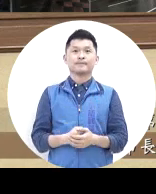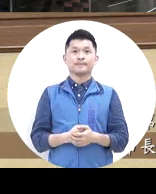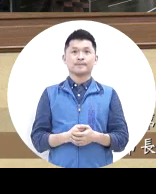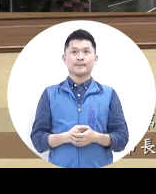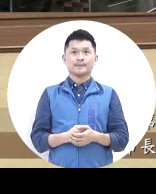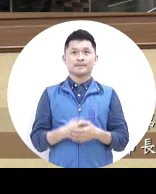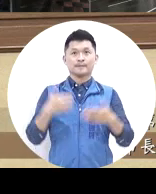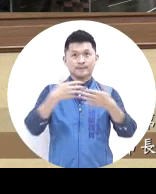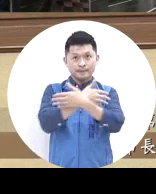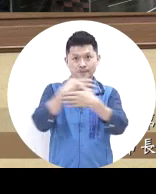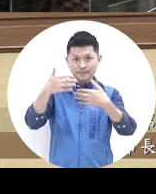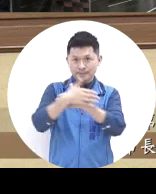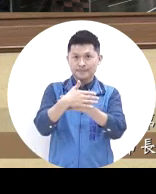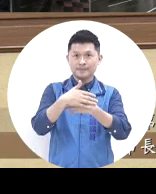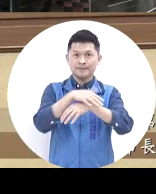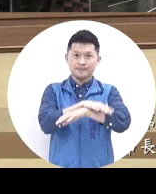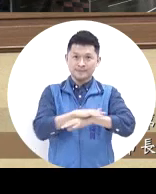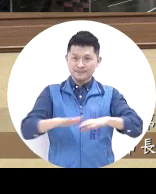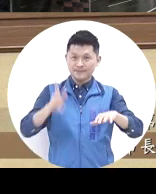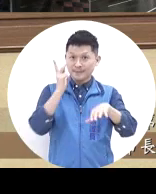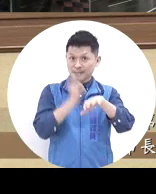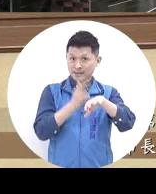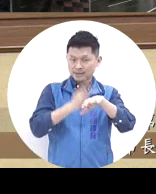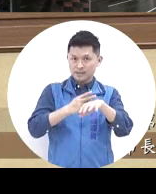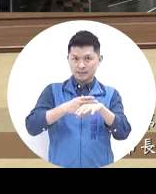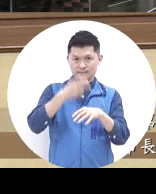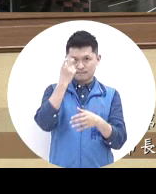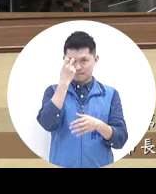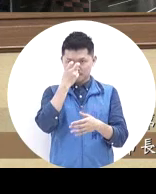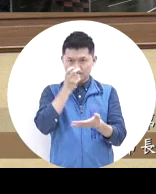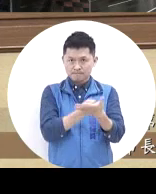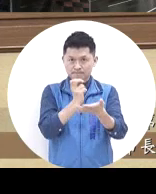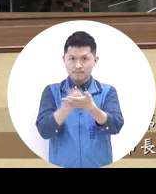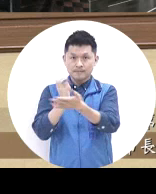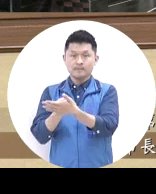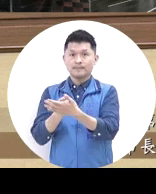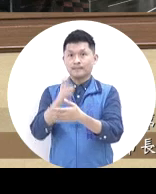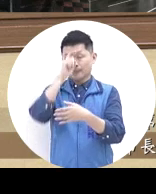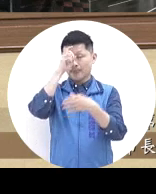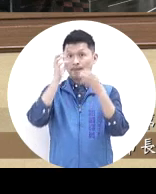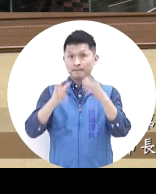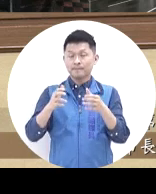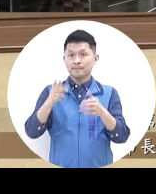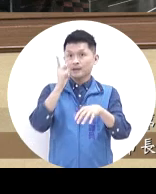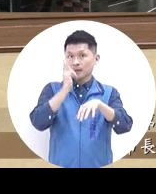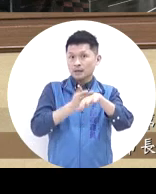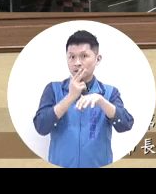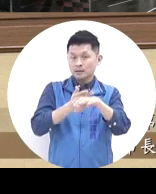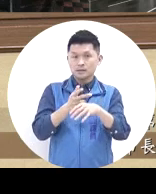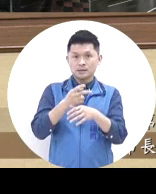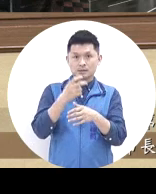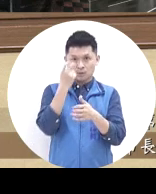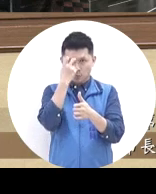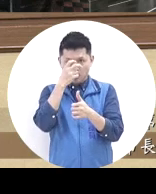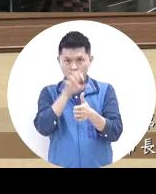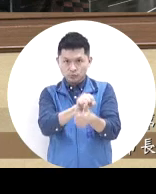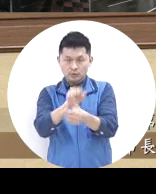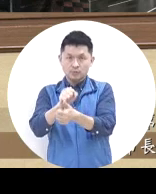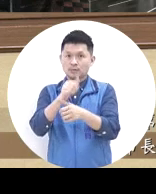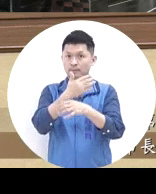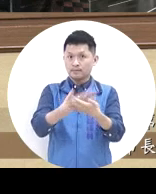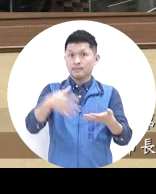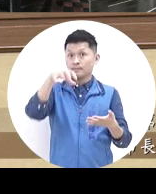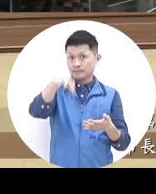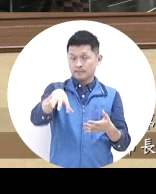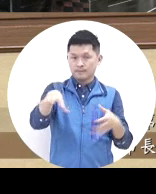在交通安全科技执法的部分，要建置科技执法平台来整合，